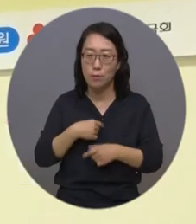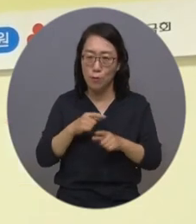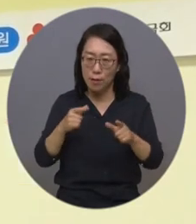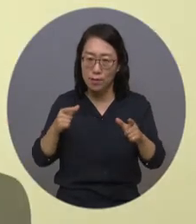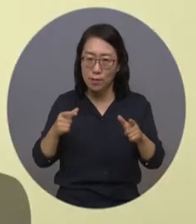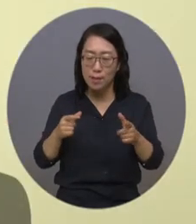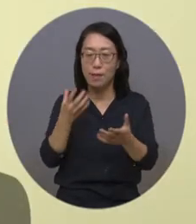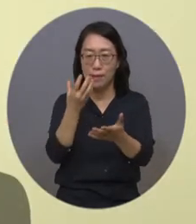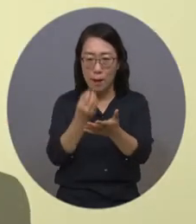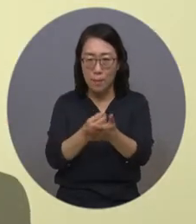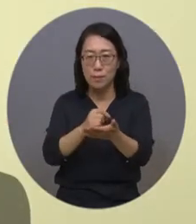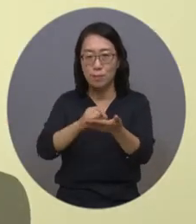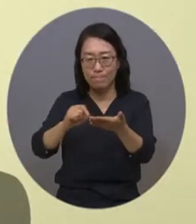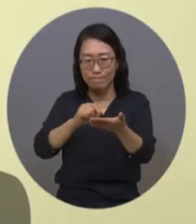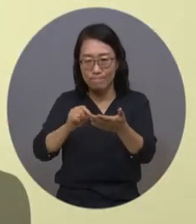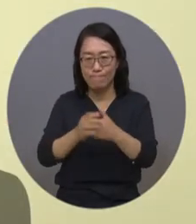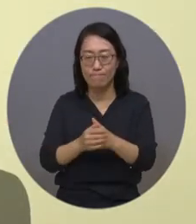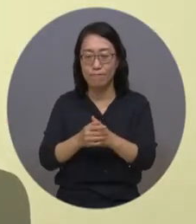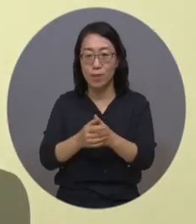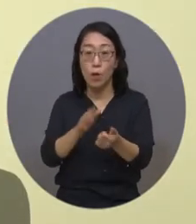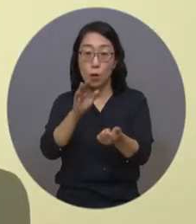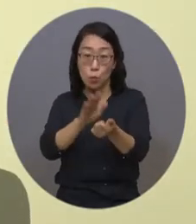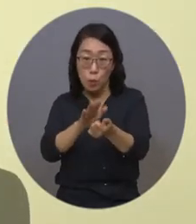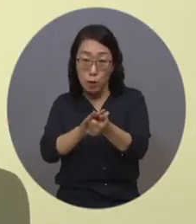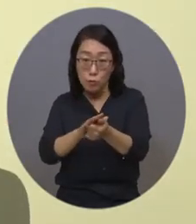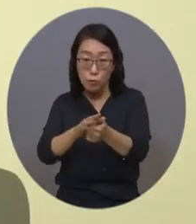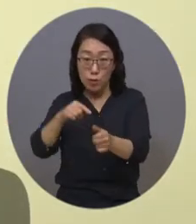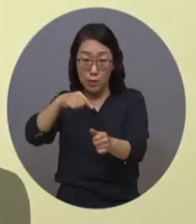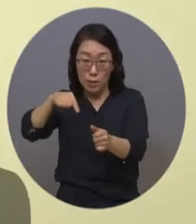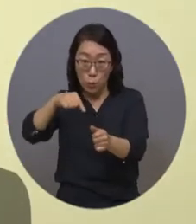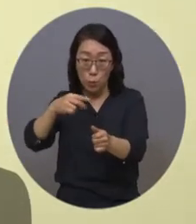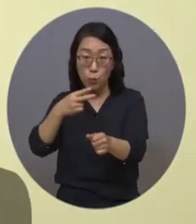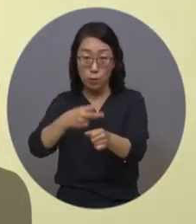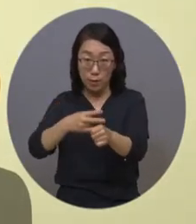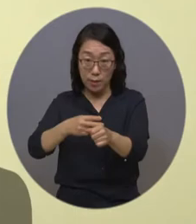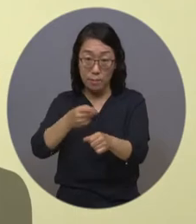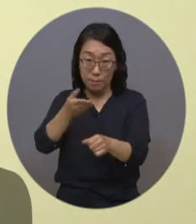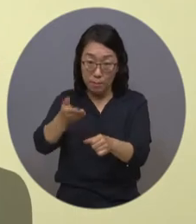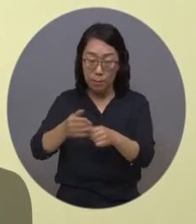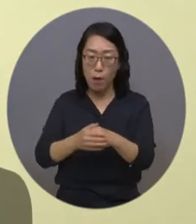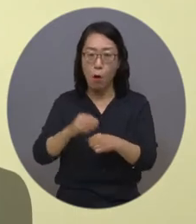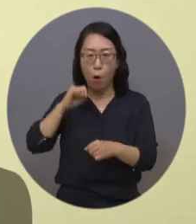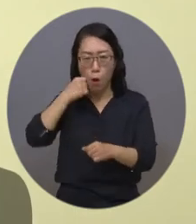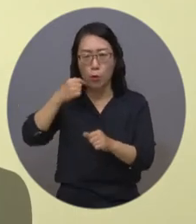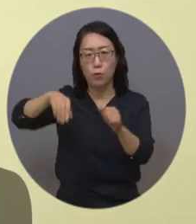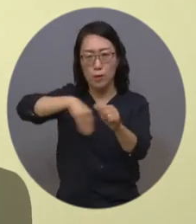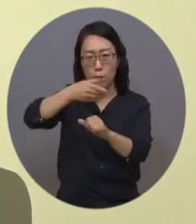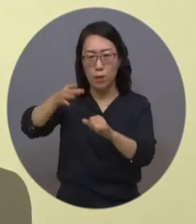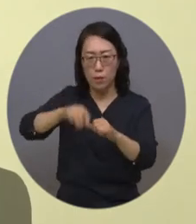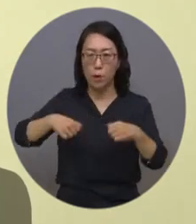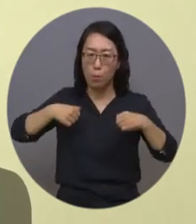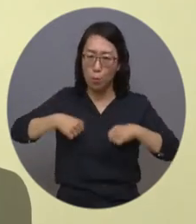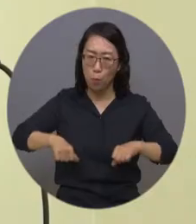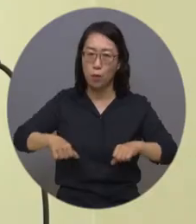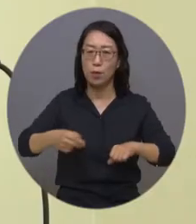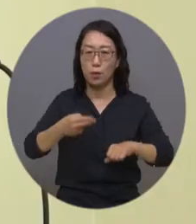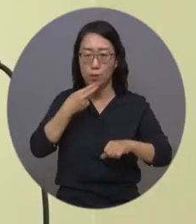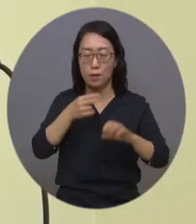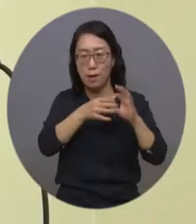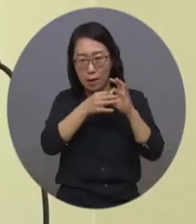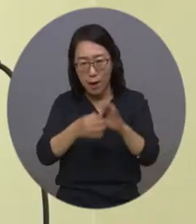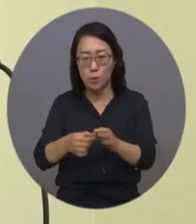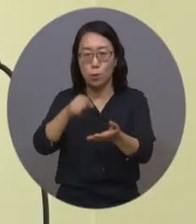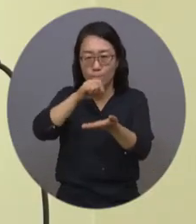담았습니다. 자서전 제작에 도움을 준 유병조 지도 강사는 어려운 상황 속에서 끝까지 포기하지 않고 자서전